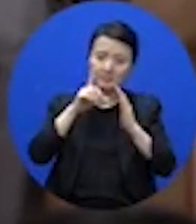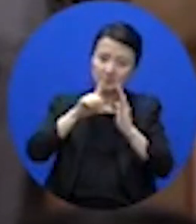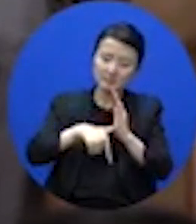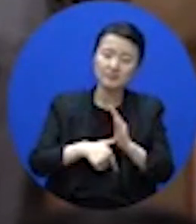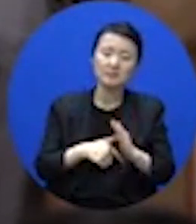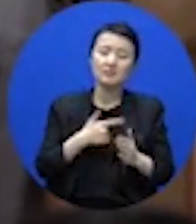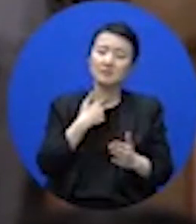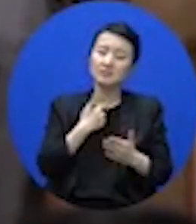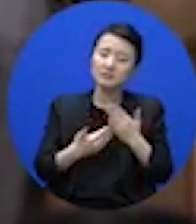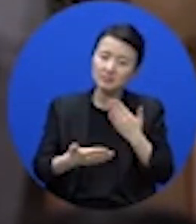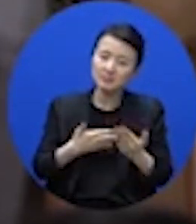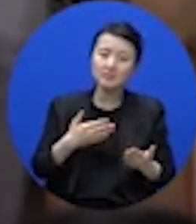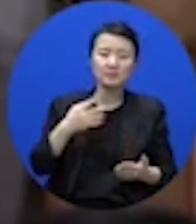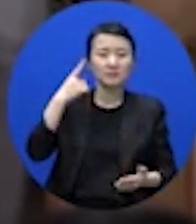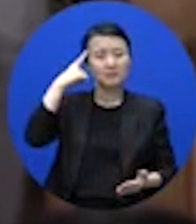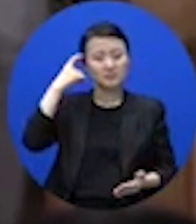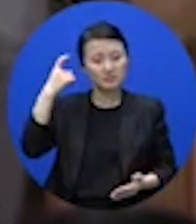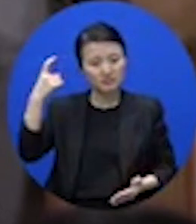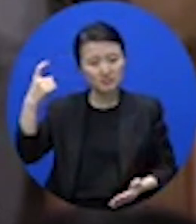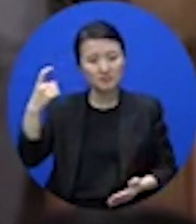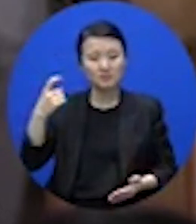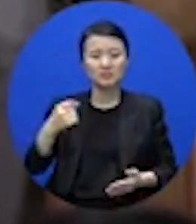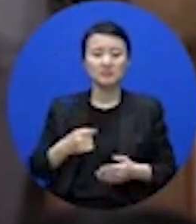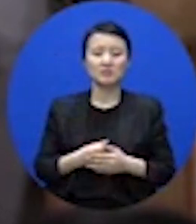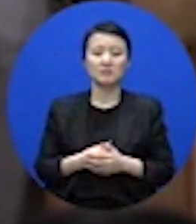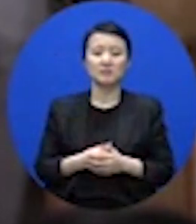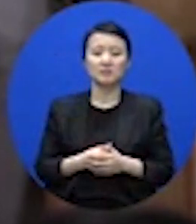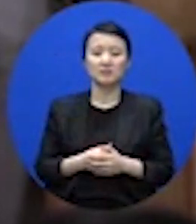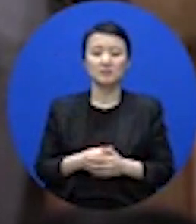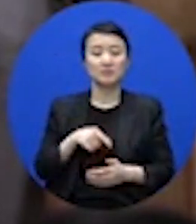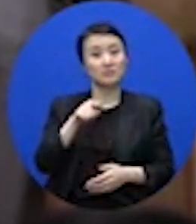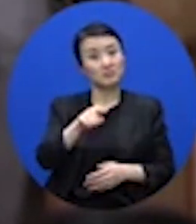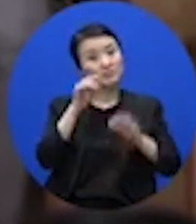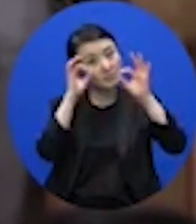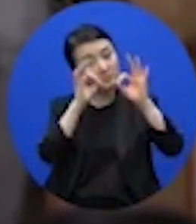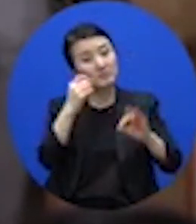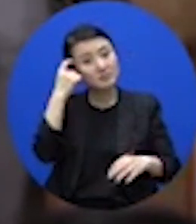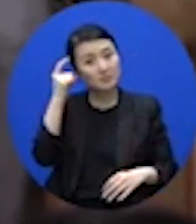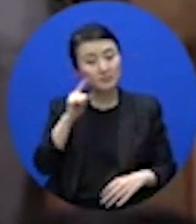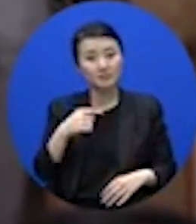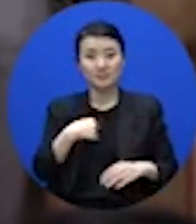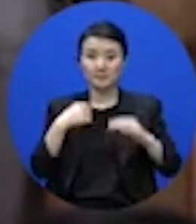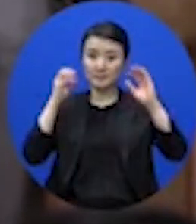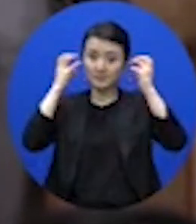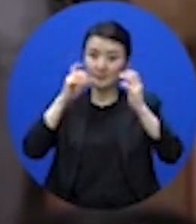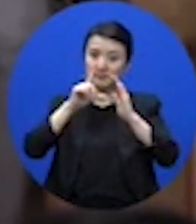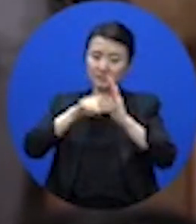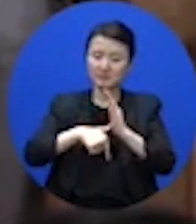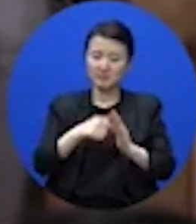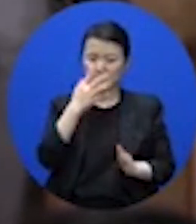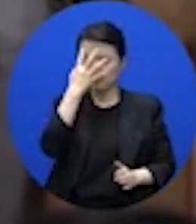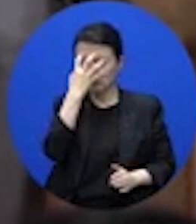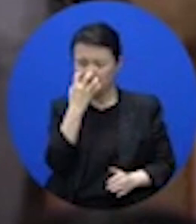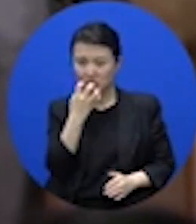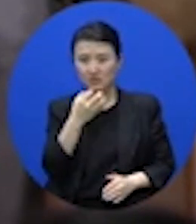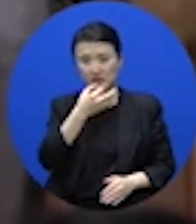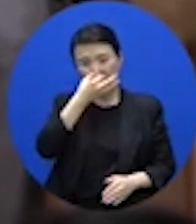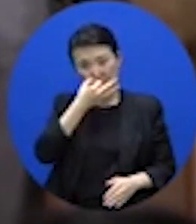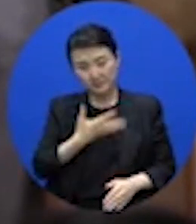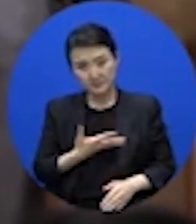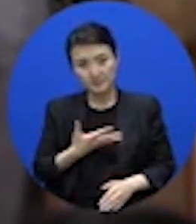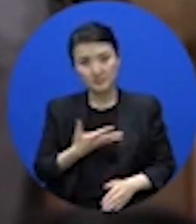느끼면서 생각했던 그걸 그림으로 그렸어요. 여러분 보시기에 이게 내 어릴 때가 굉장히 우울하고 암울하고